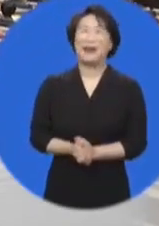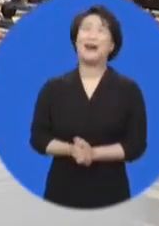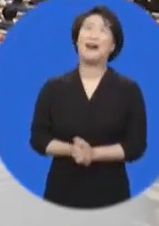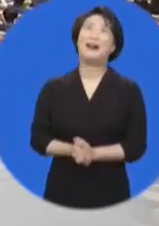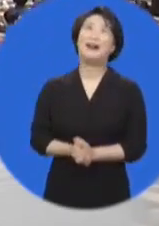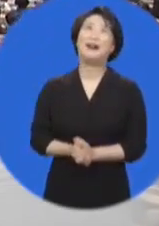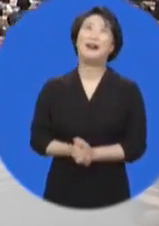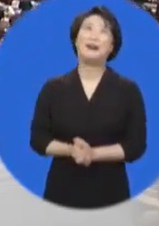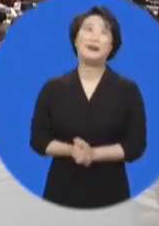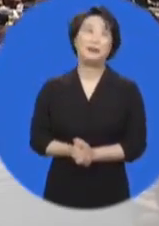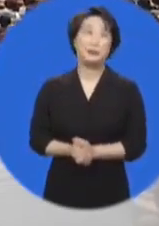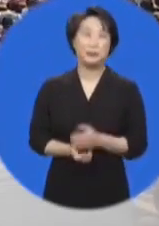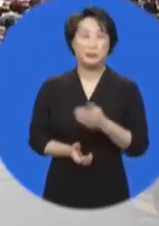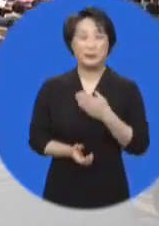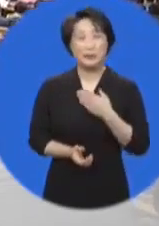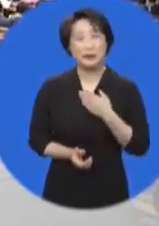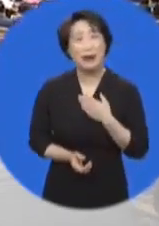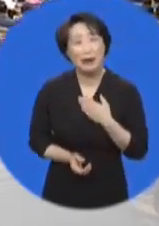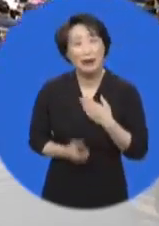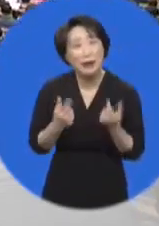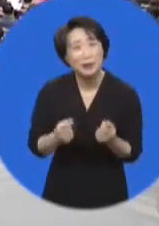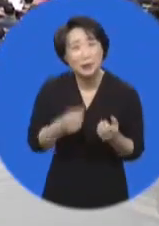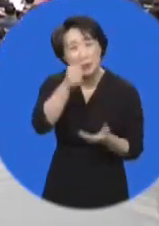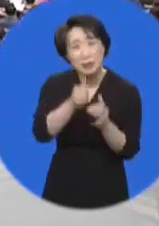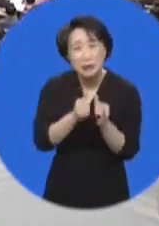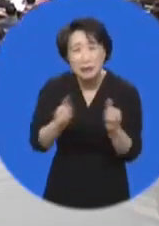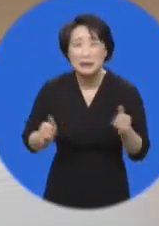참 나 같은 뒤